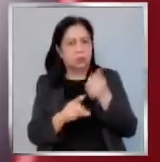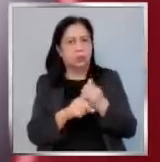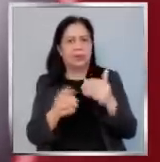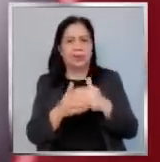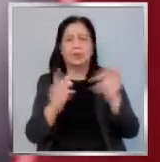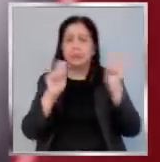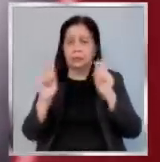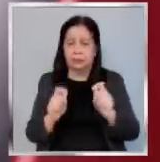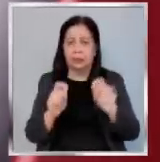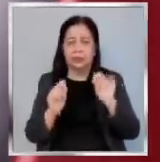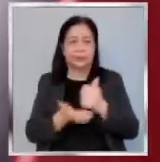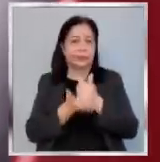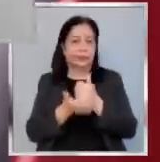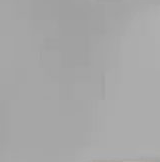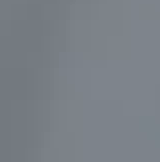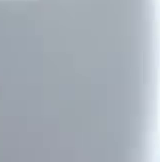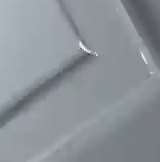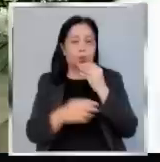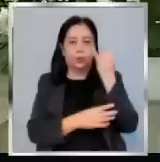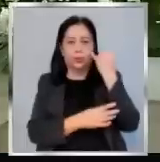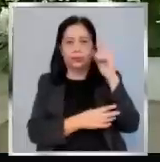At dyan po tumutok si June Veneracion.